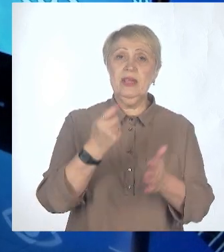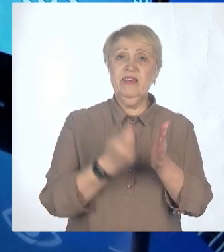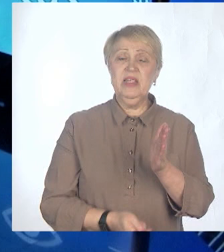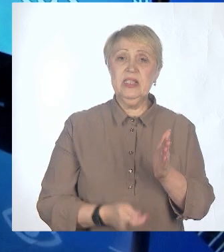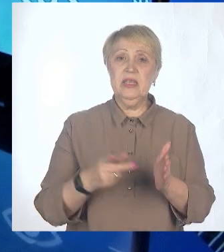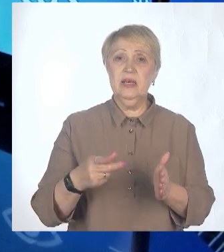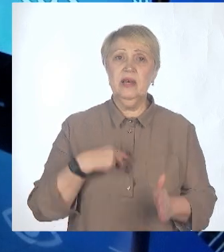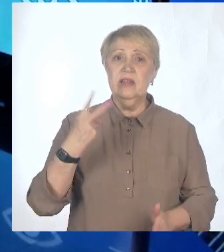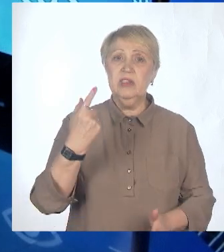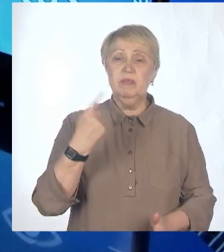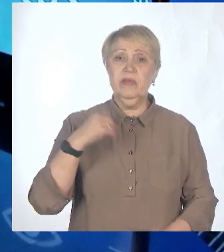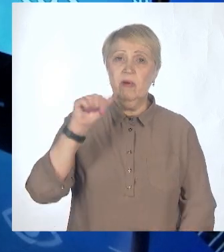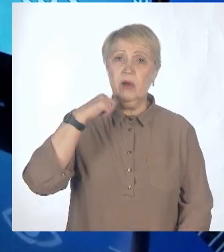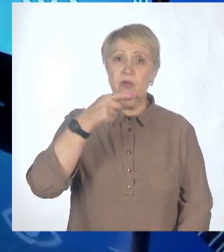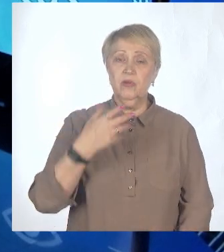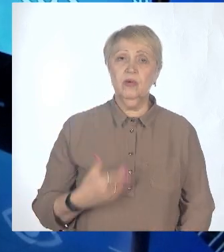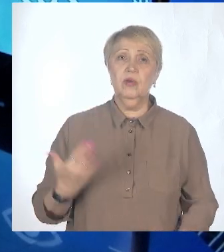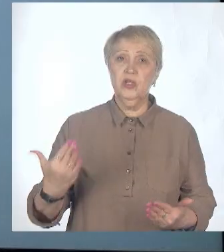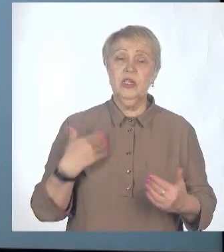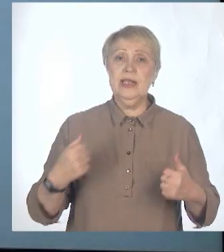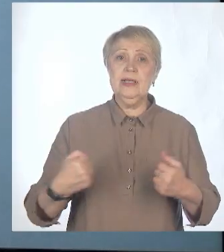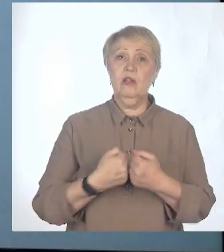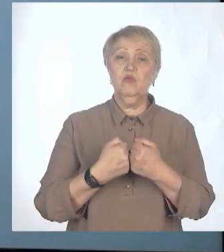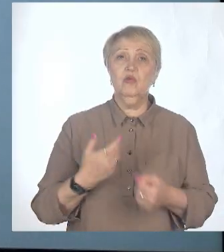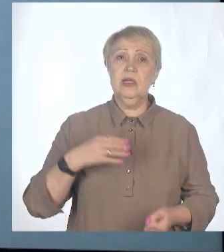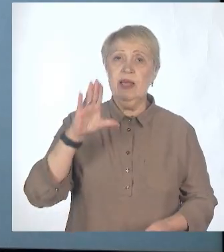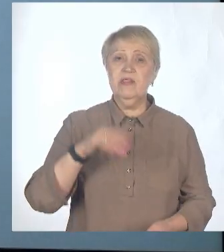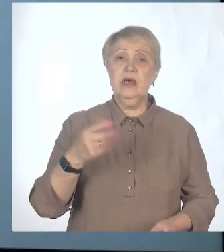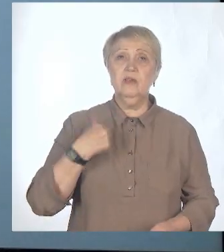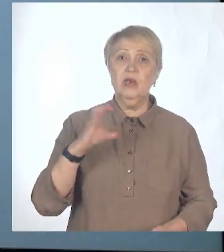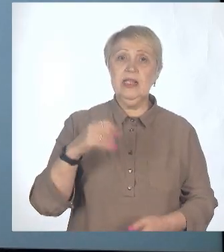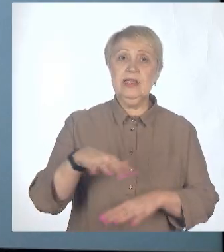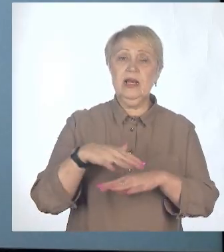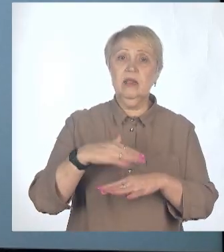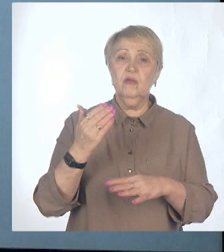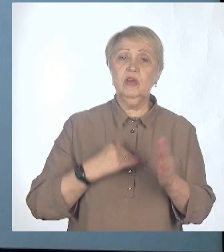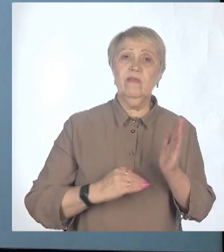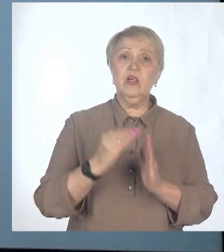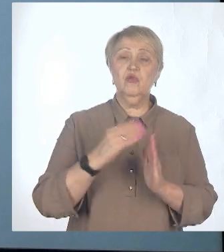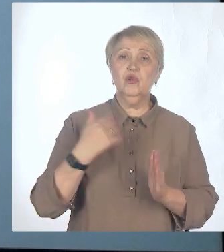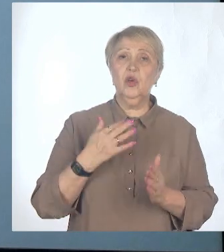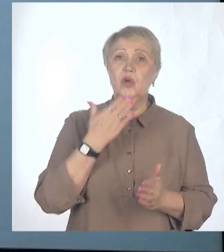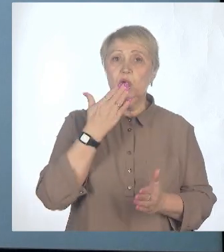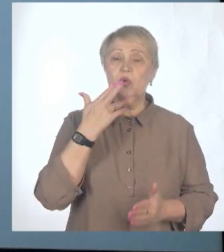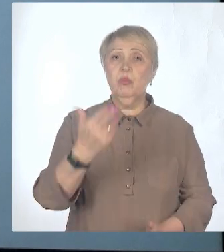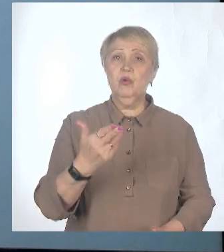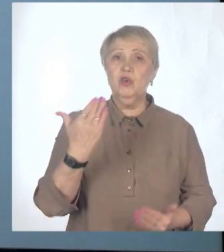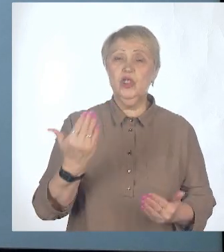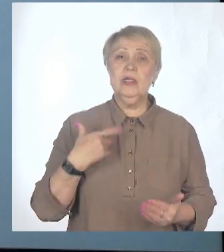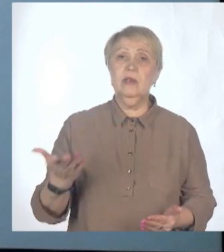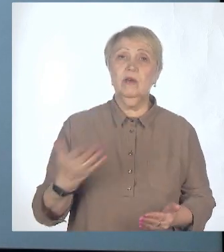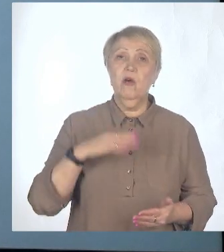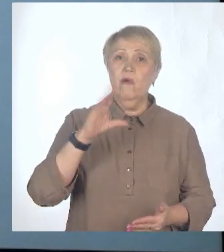году с аналогичной картиной столкнулась вся страна из-за возросшего спроса. Но сейчас картина как раз действительно меняется, так